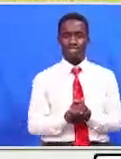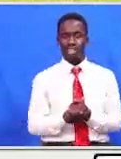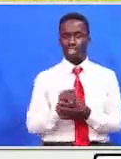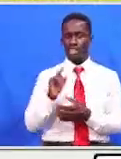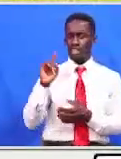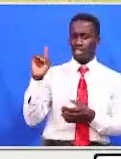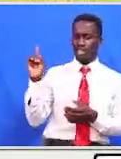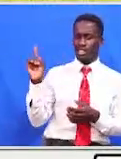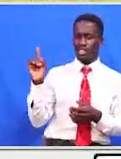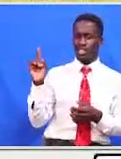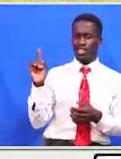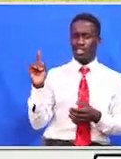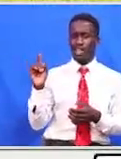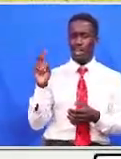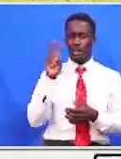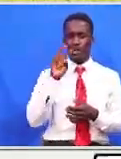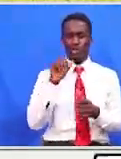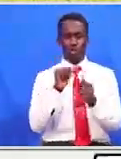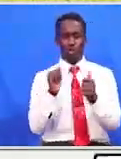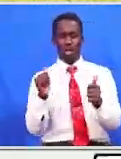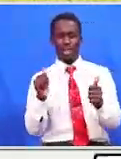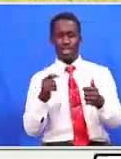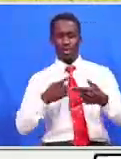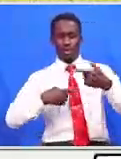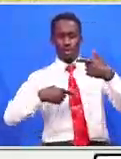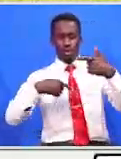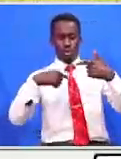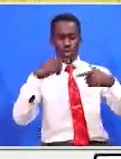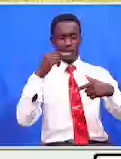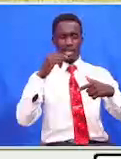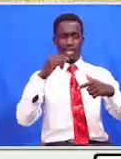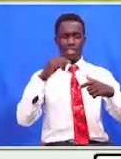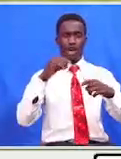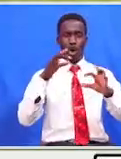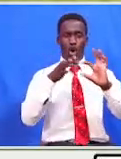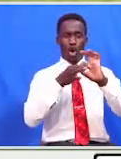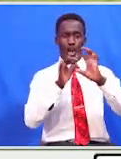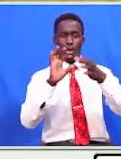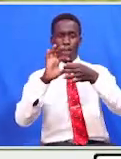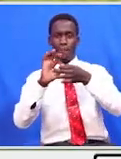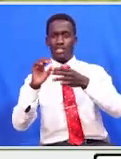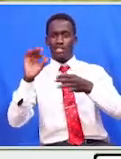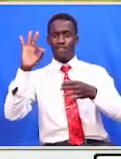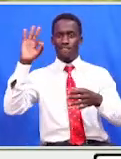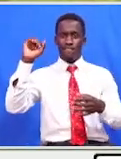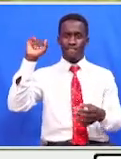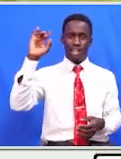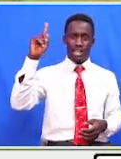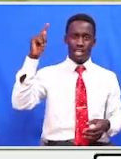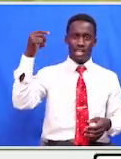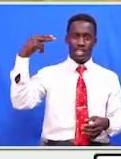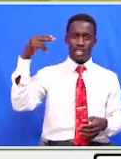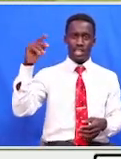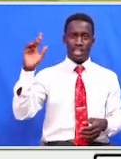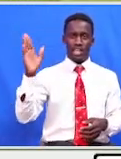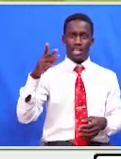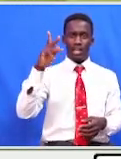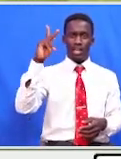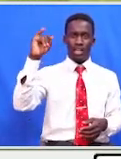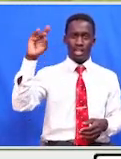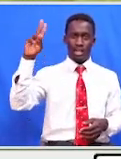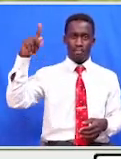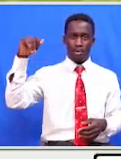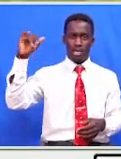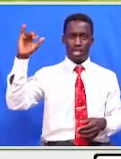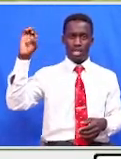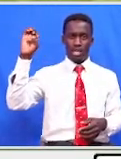wa bingwa wa Olimpiki na mshikilizi wa rekodi duniani Faith Kipyegon. Mwaka jana nilikimbia kwa Chepsaita,